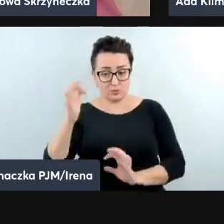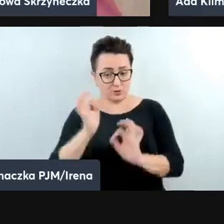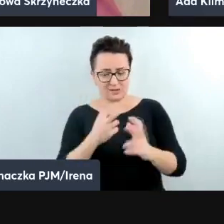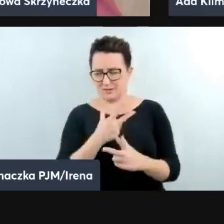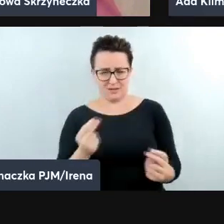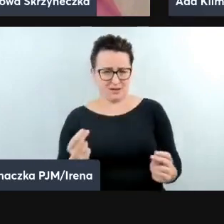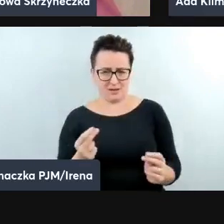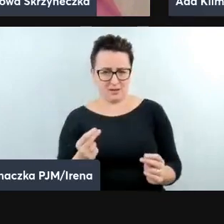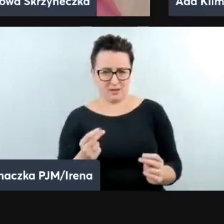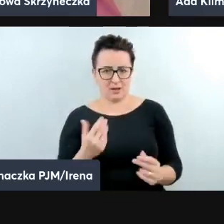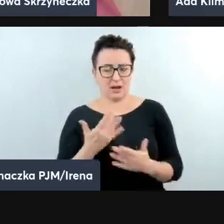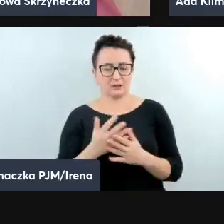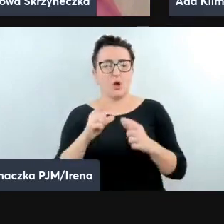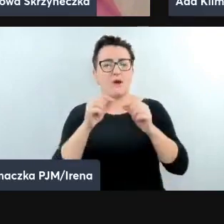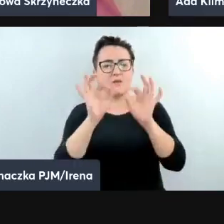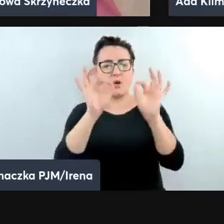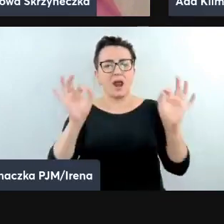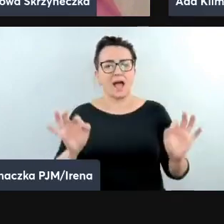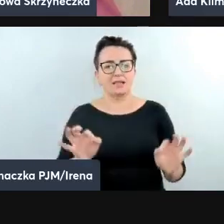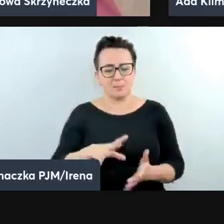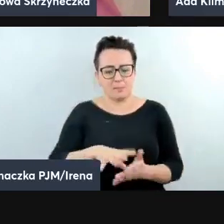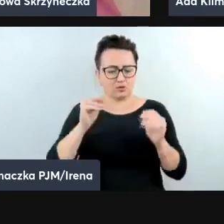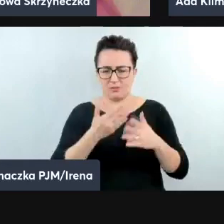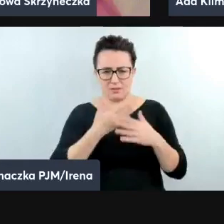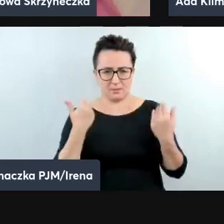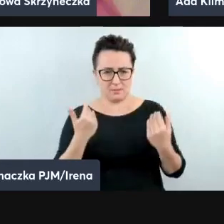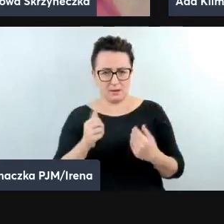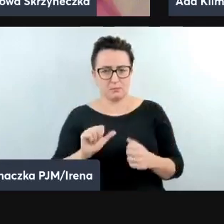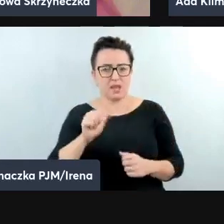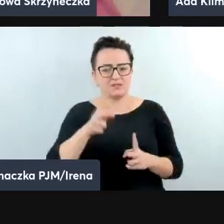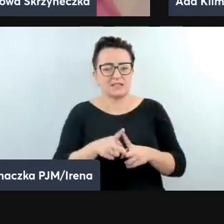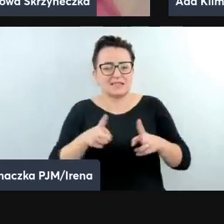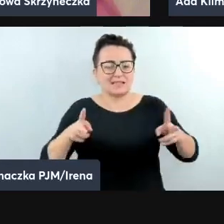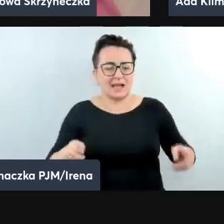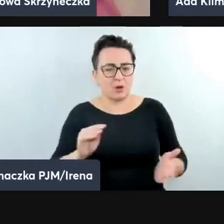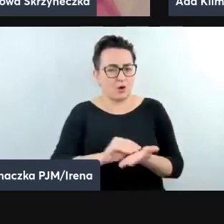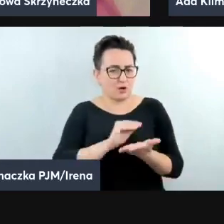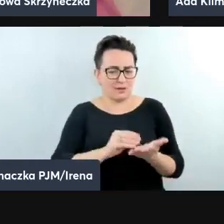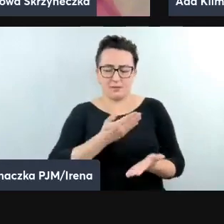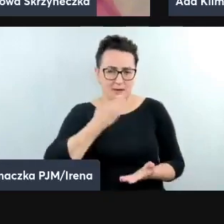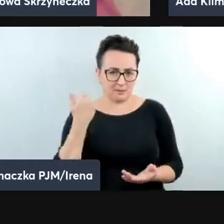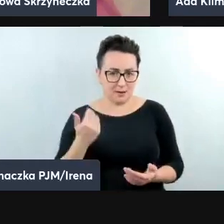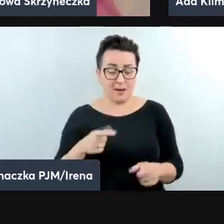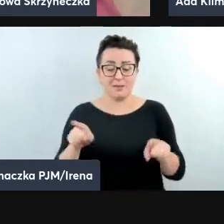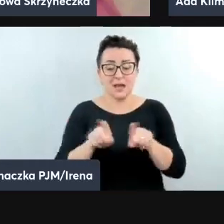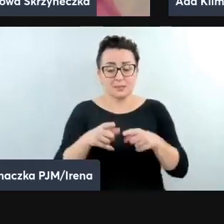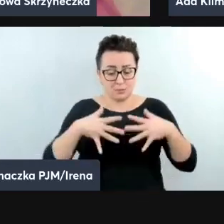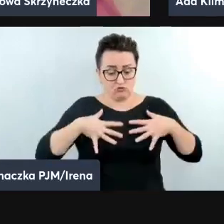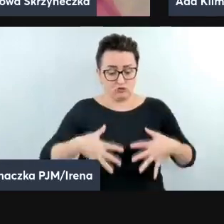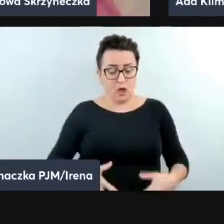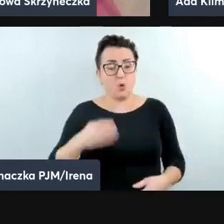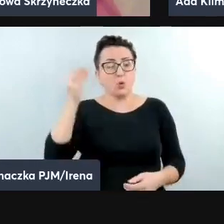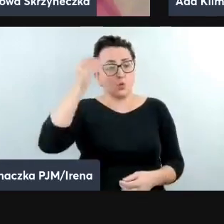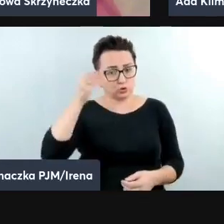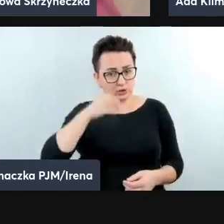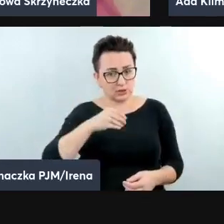pierwszych owulacjach, przy tych pierwszych cyklach, to tak samo ciało się uczy tak jakby tych erekcji i tych wytrysków. No erekcji